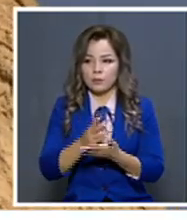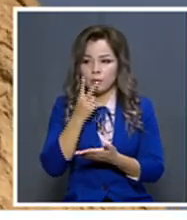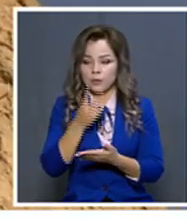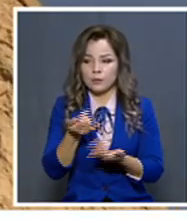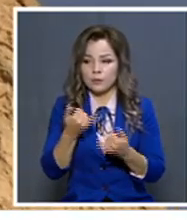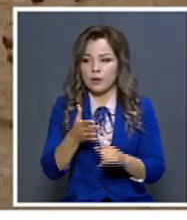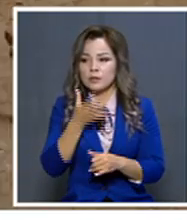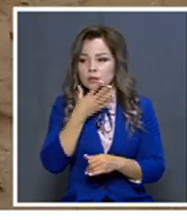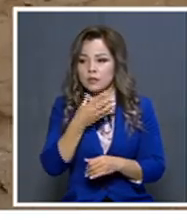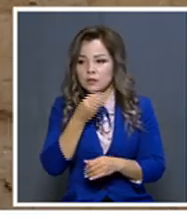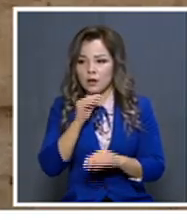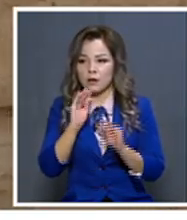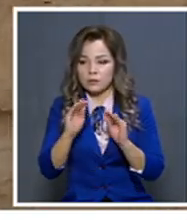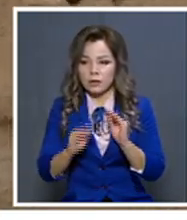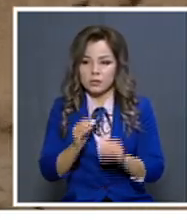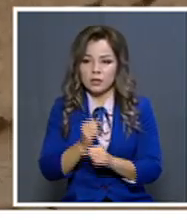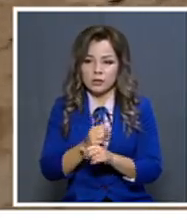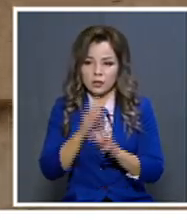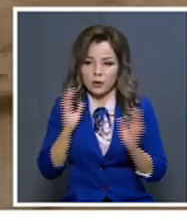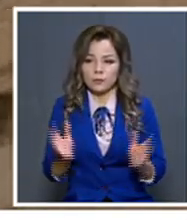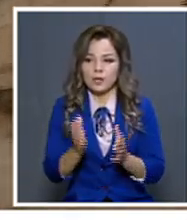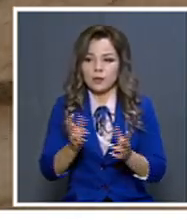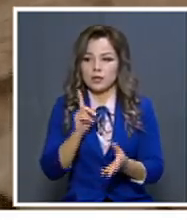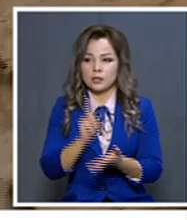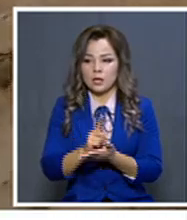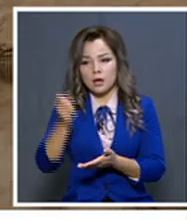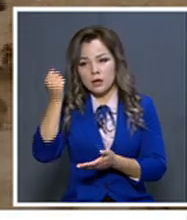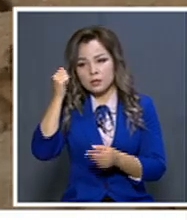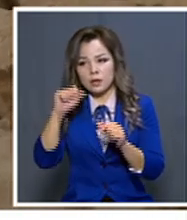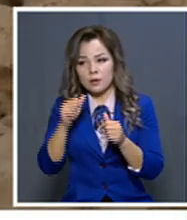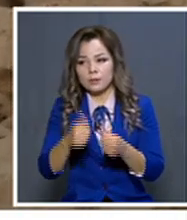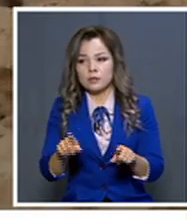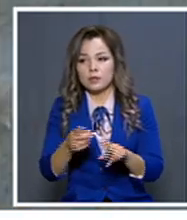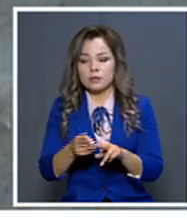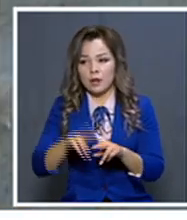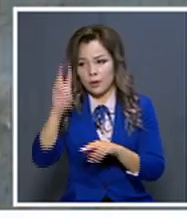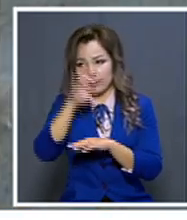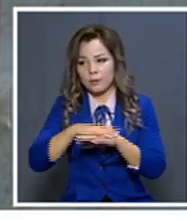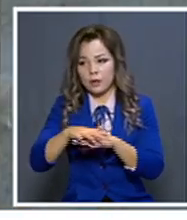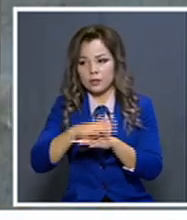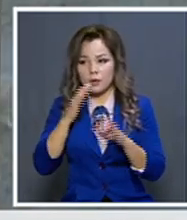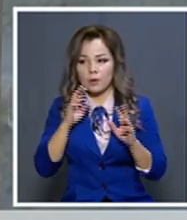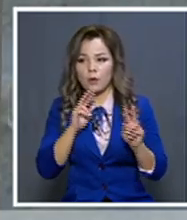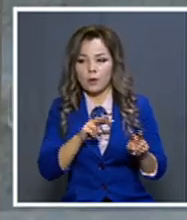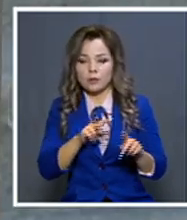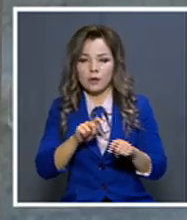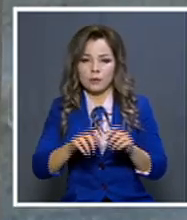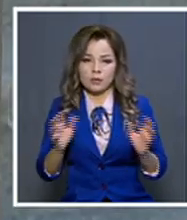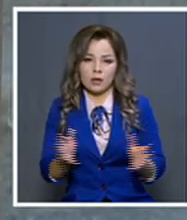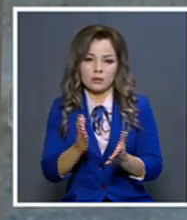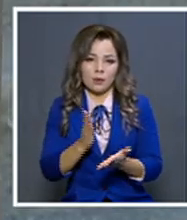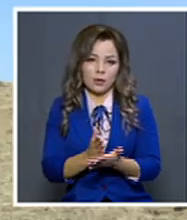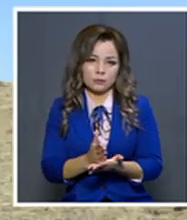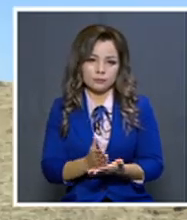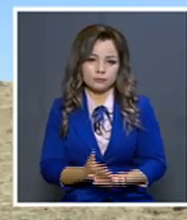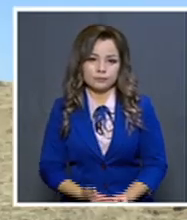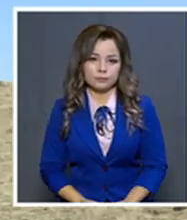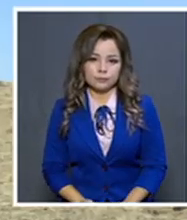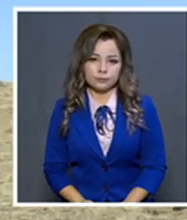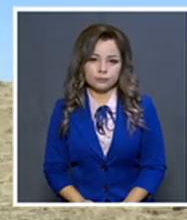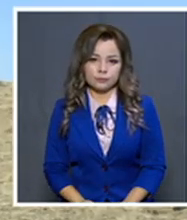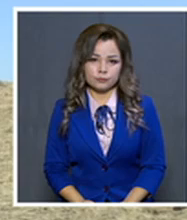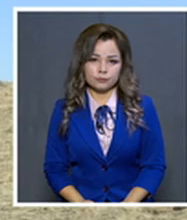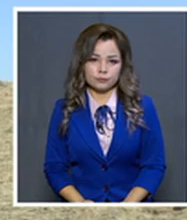көрінісі. Оны сақтап қалу абыройлы іс. Сол себепті ескерткіш мемлекет қорғауына алынған. Жандос Темірғали, Өнербек Жаңабай, Қазақстан